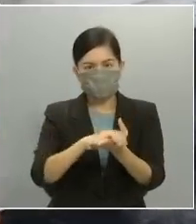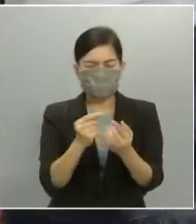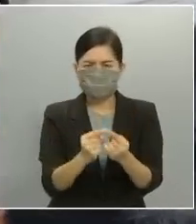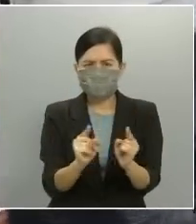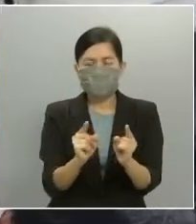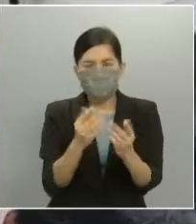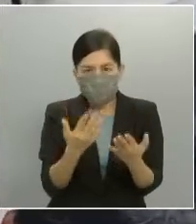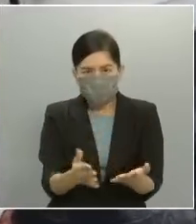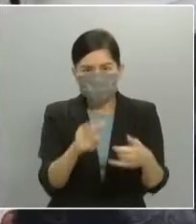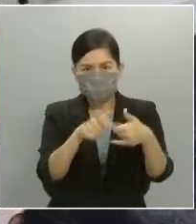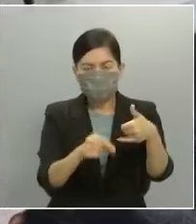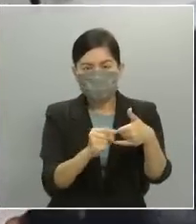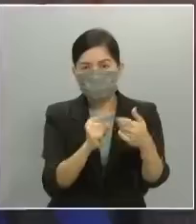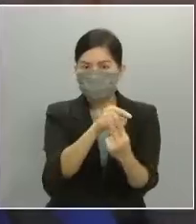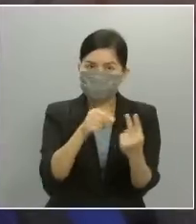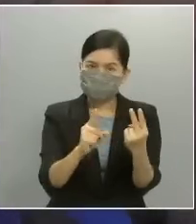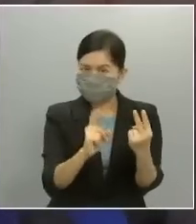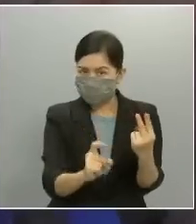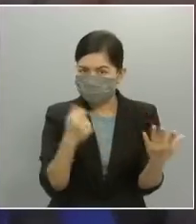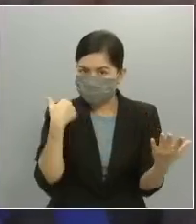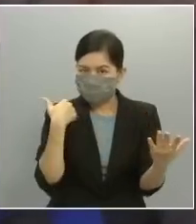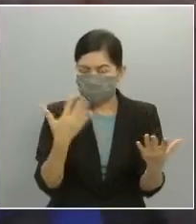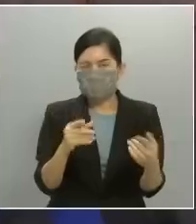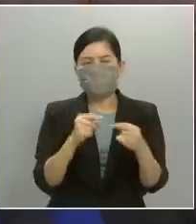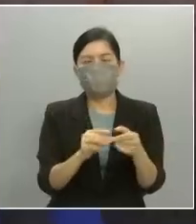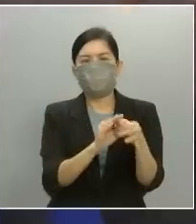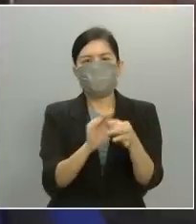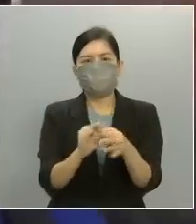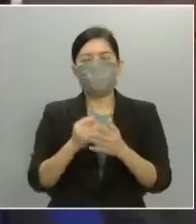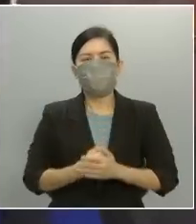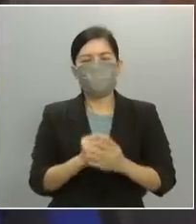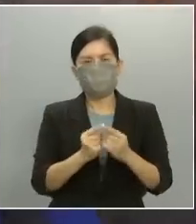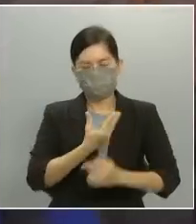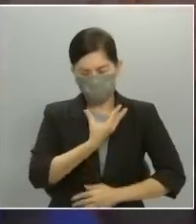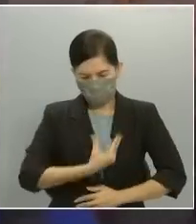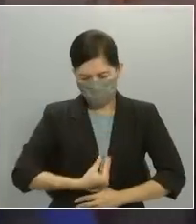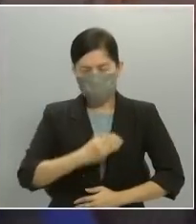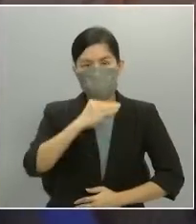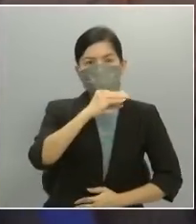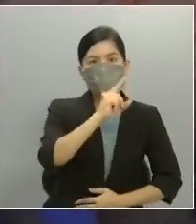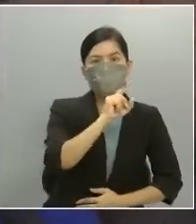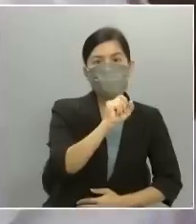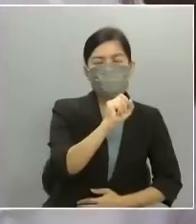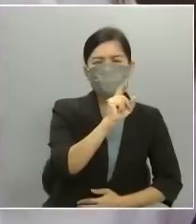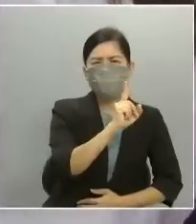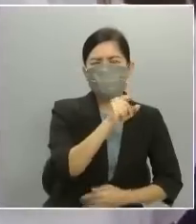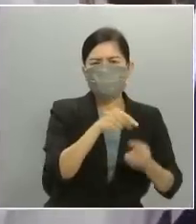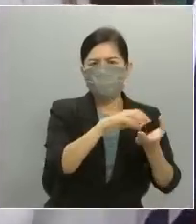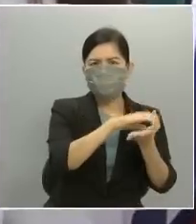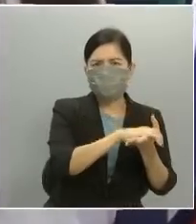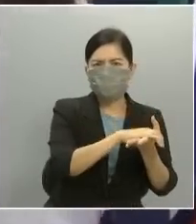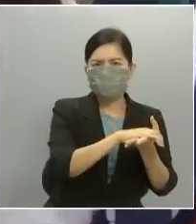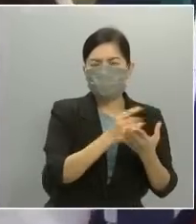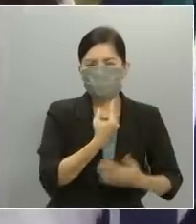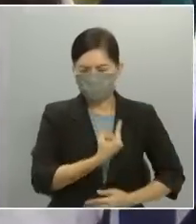ณีโสดหรือไม่โสดแต่มันไม่มีกรณีไม่หลายจุดก็เลยบอกว่าลงทะเบียนไม่